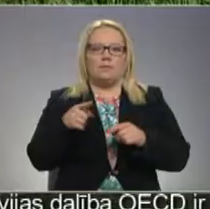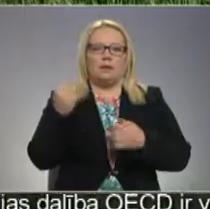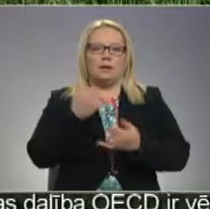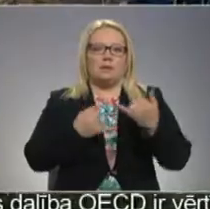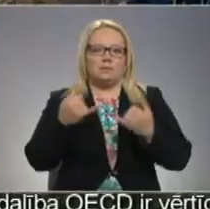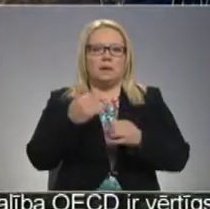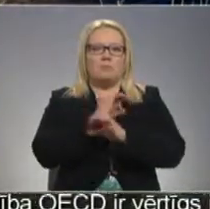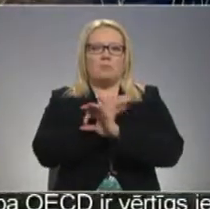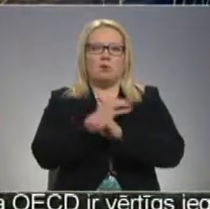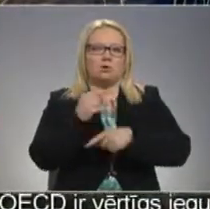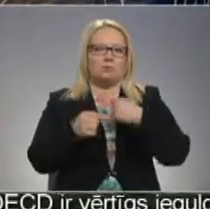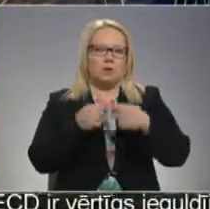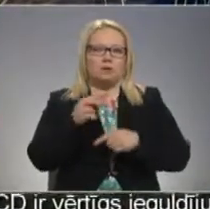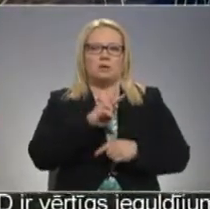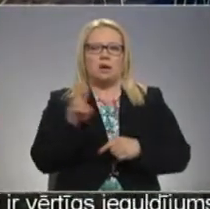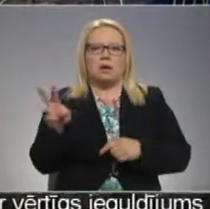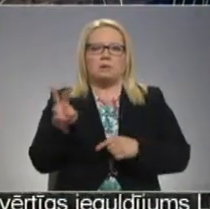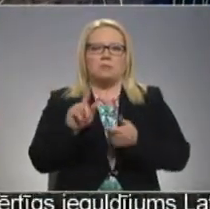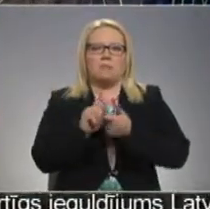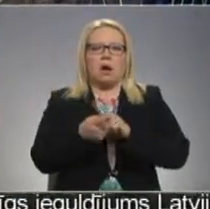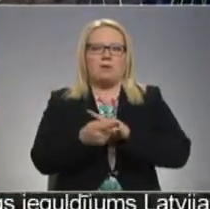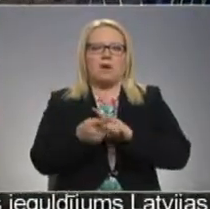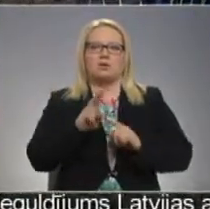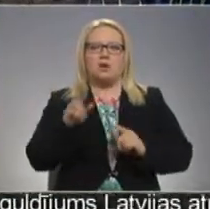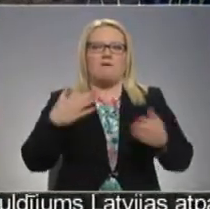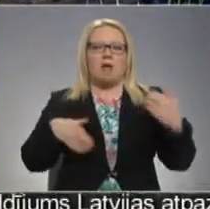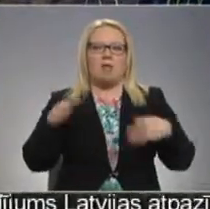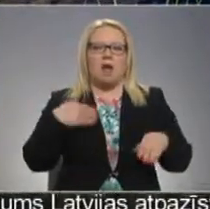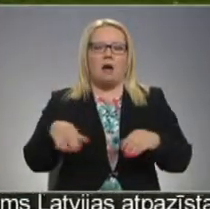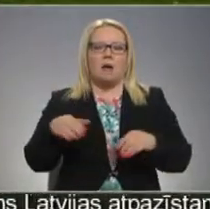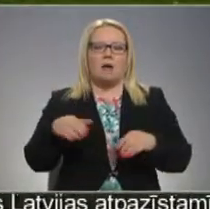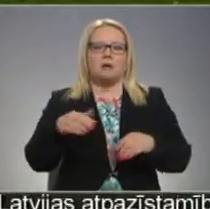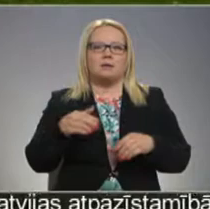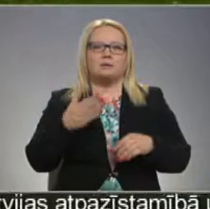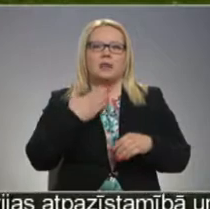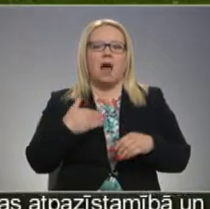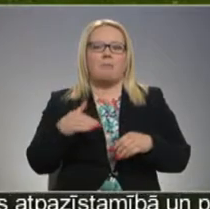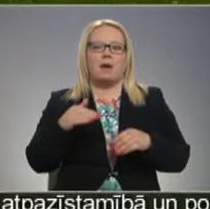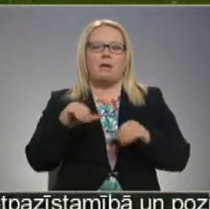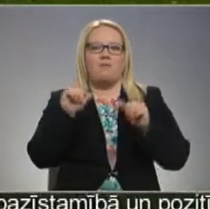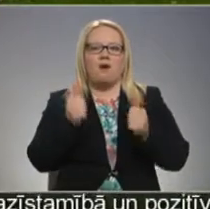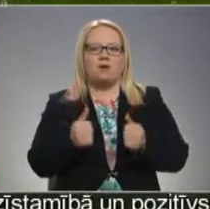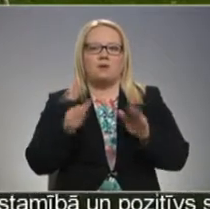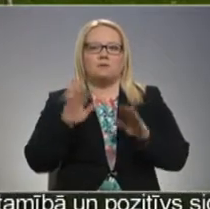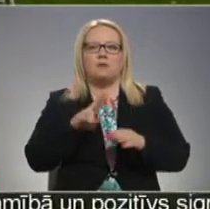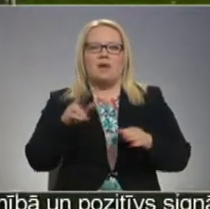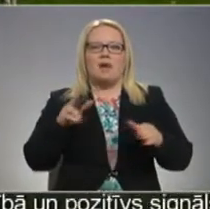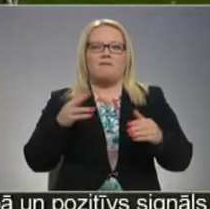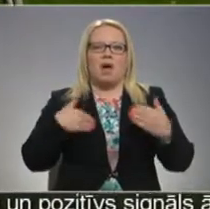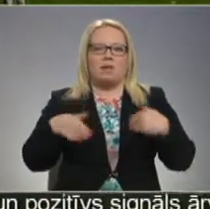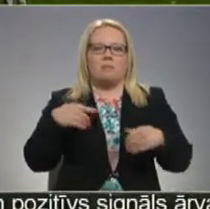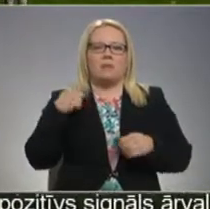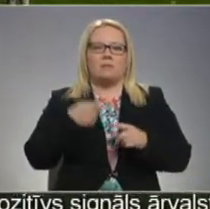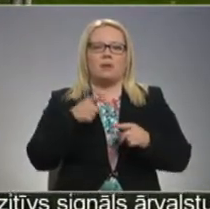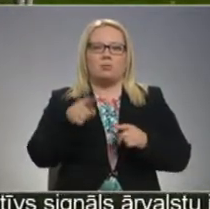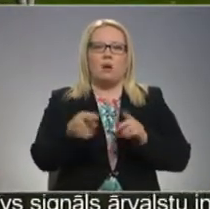un bioloģiskie procesi, kas pārvērš nevēlamās slāpeļu formas par vēlamākām formām un tādējādi tātad šis slāpeļs